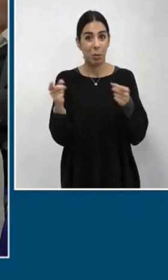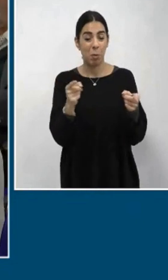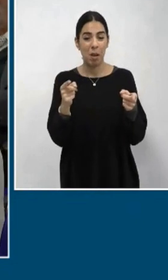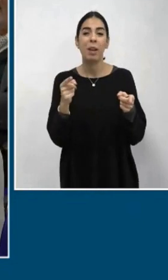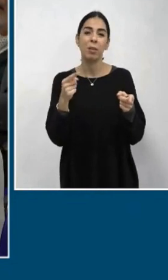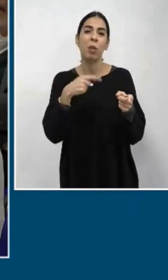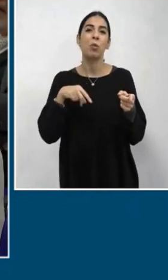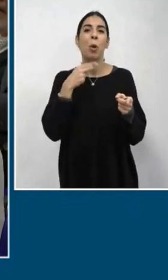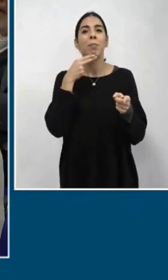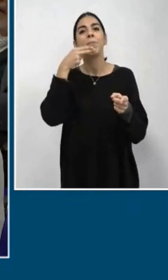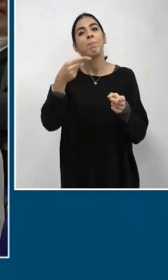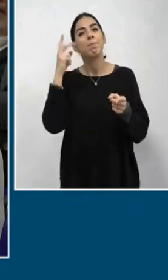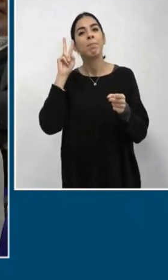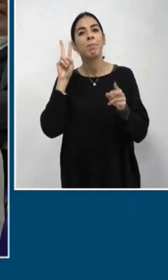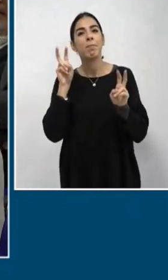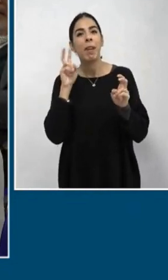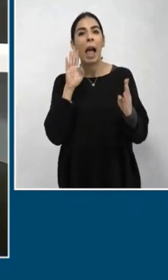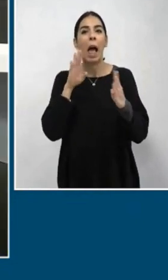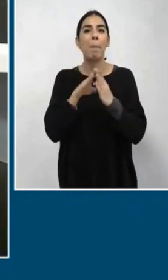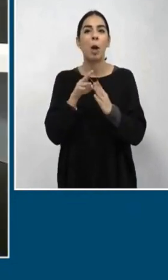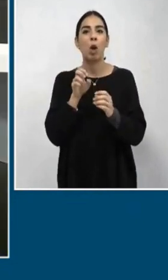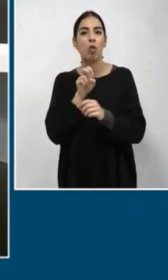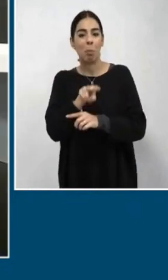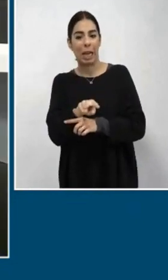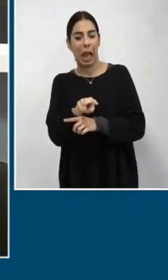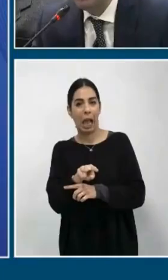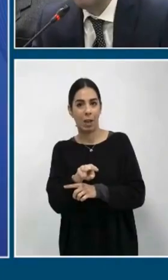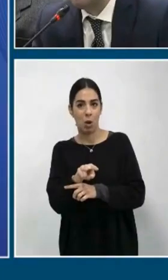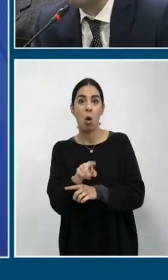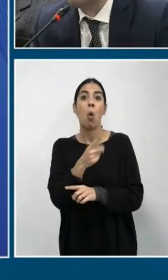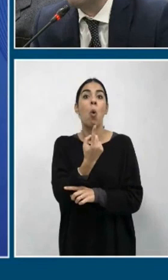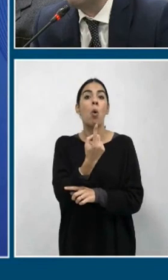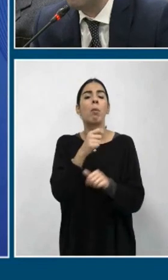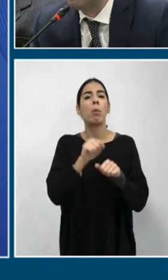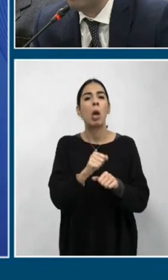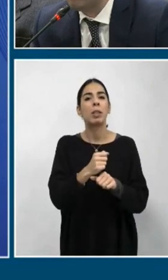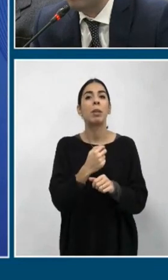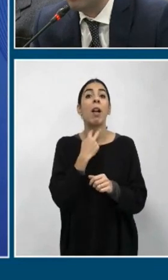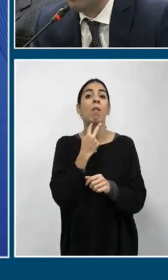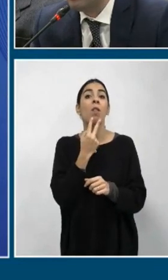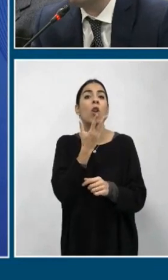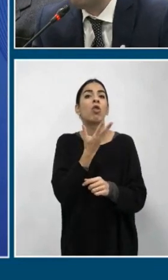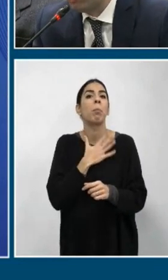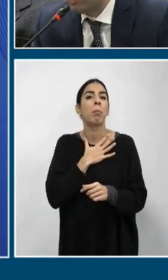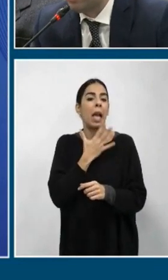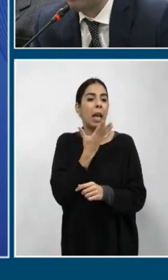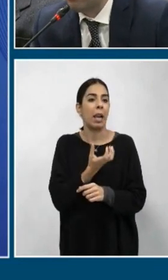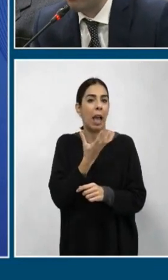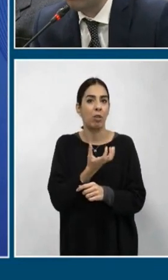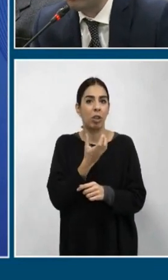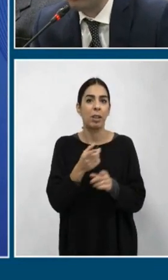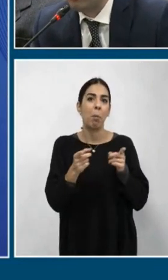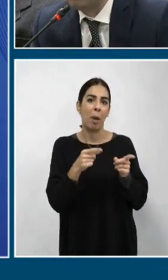approccio binario Da un lato la possibilità di registrare la propria voce in alcuni stati di avanzamento di malattia di